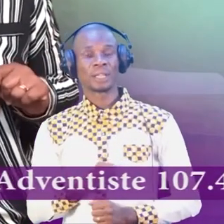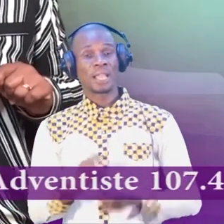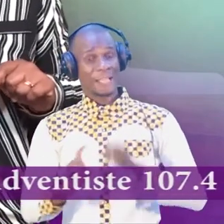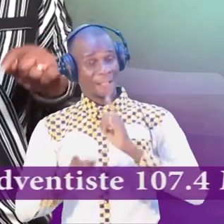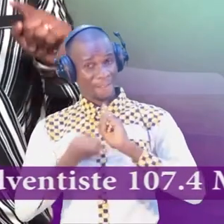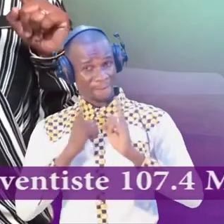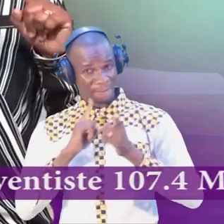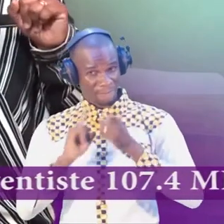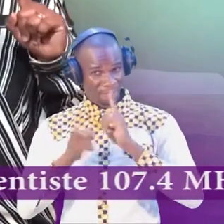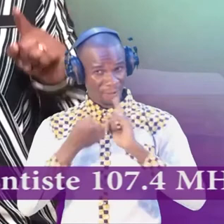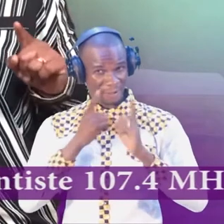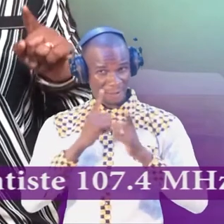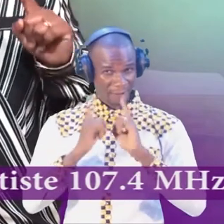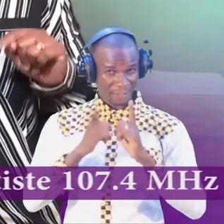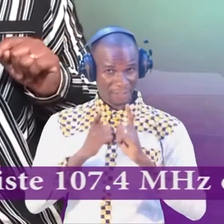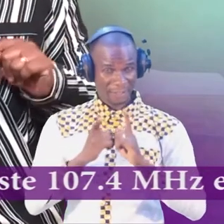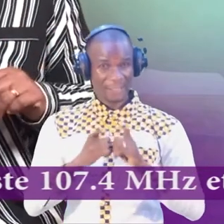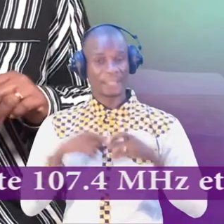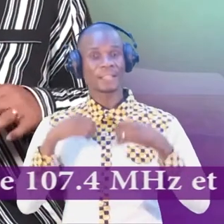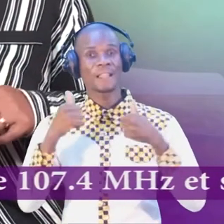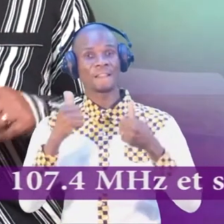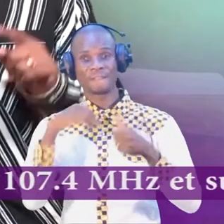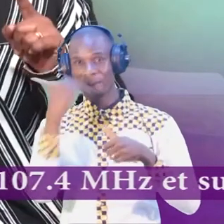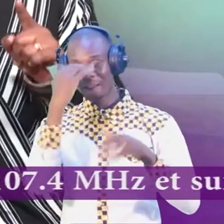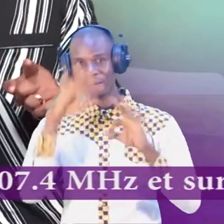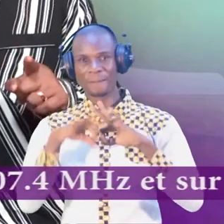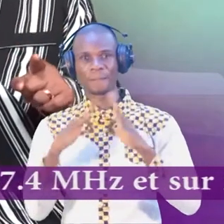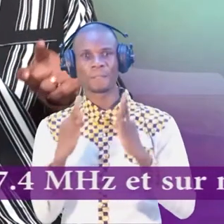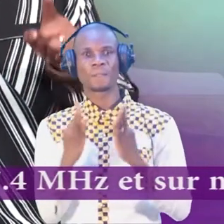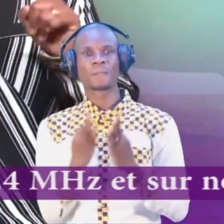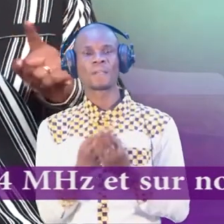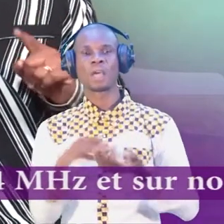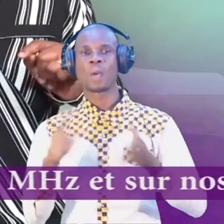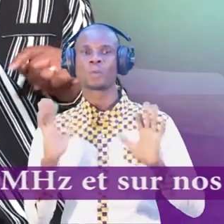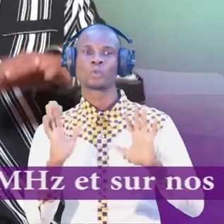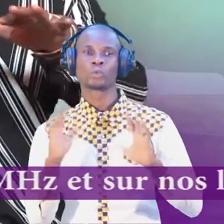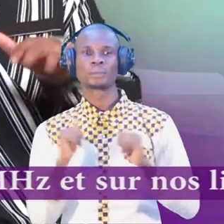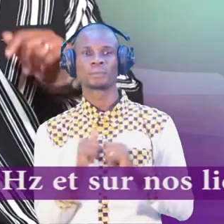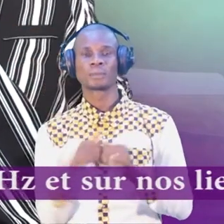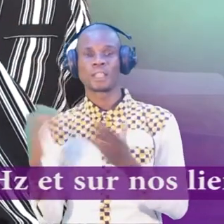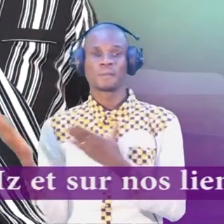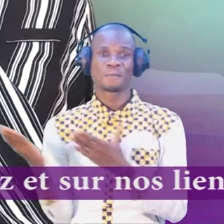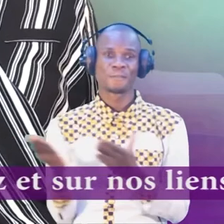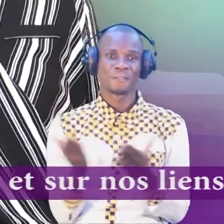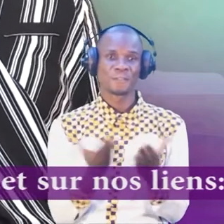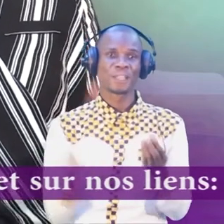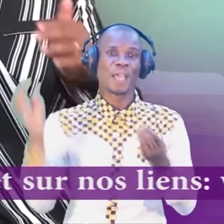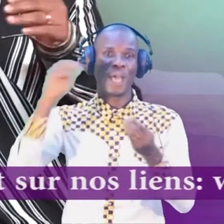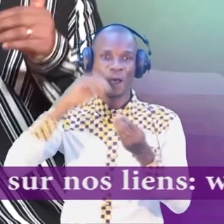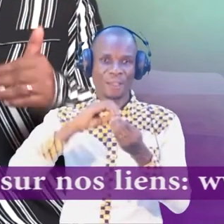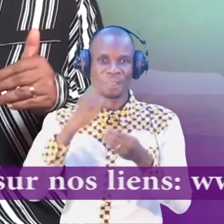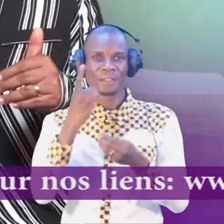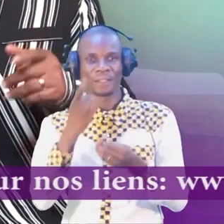asilimia 80, yaani watu bilioni moja na nusu tatu ya watu